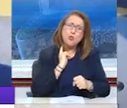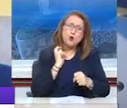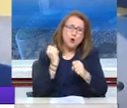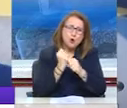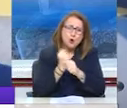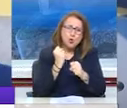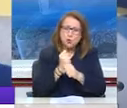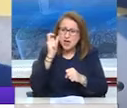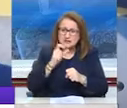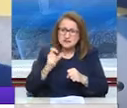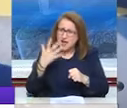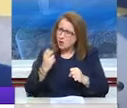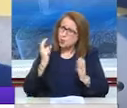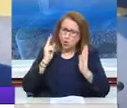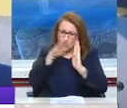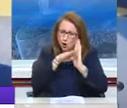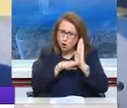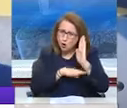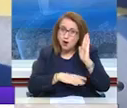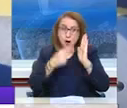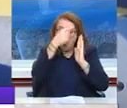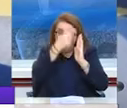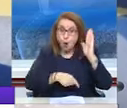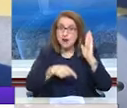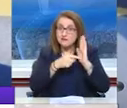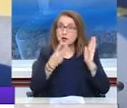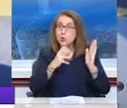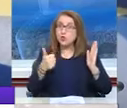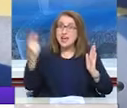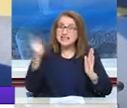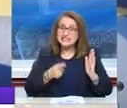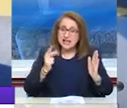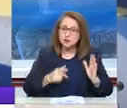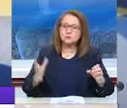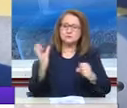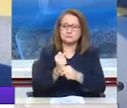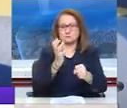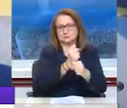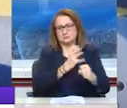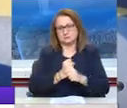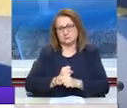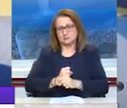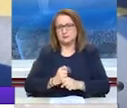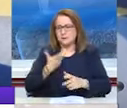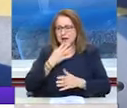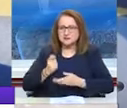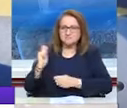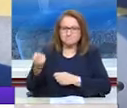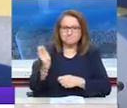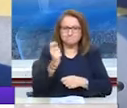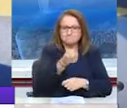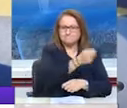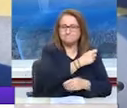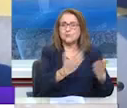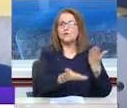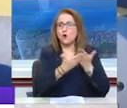περισσότερες από αυτές τις επιχειρήσεις, δηλαδή για το 99% αυτών που καλύπτουμε, προβλέπεται μεταξύ